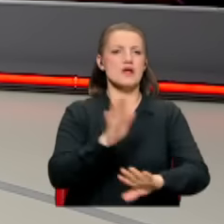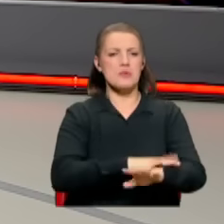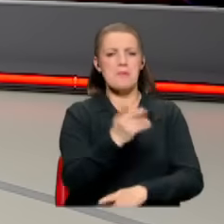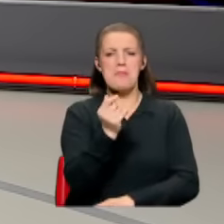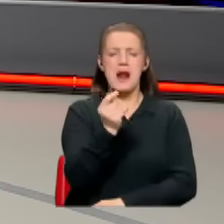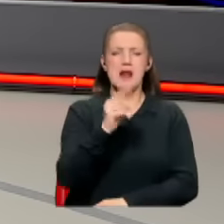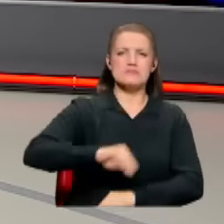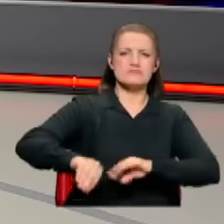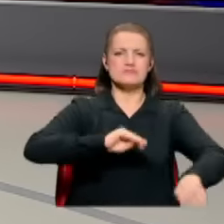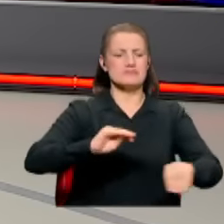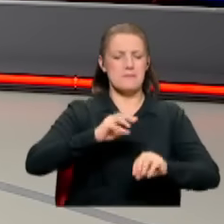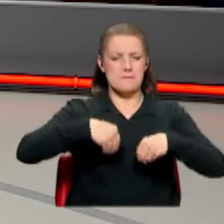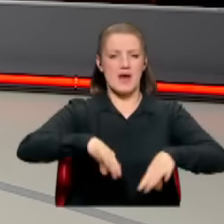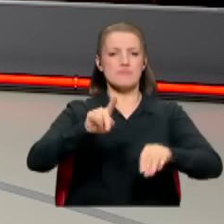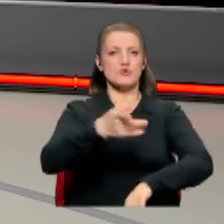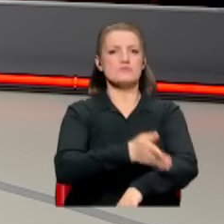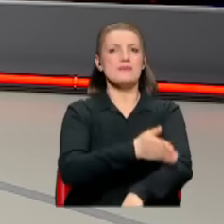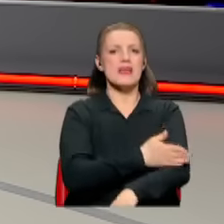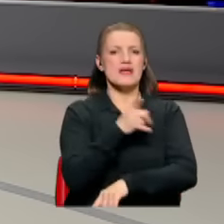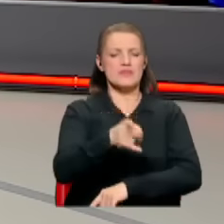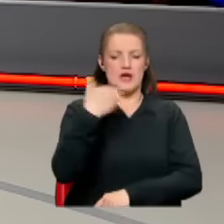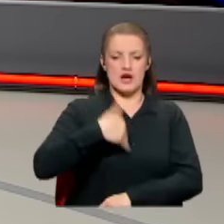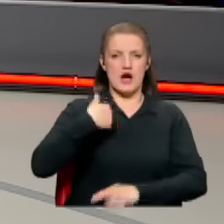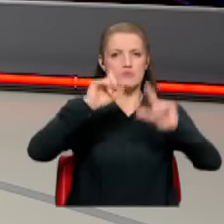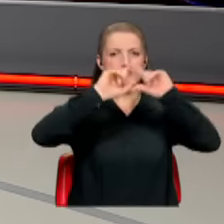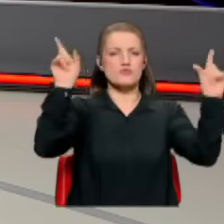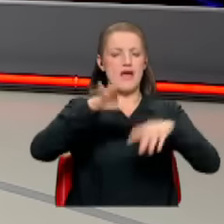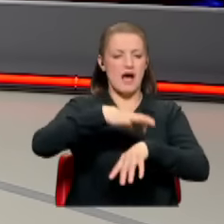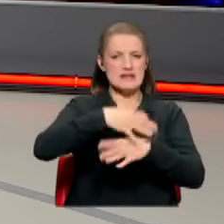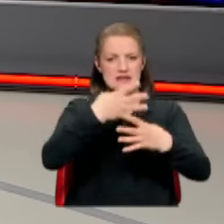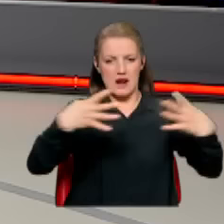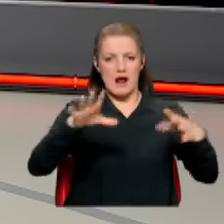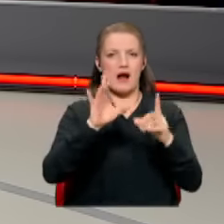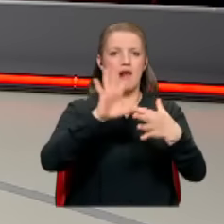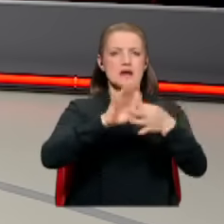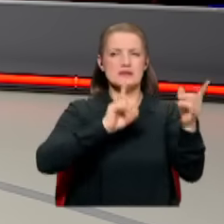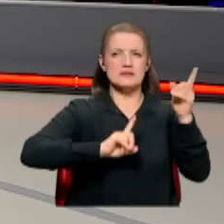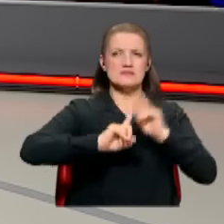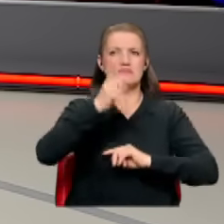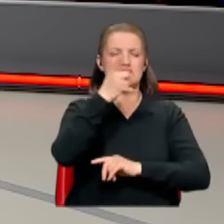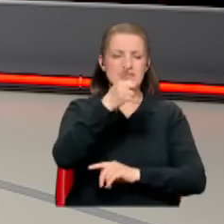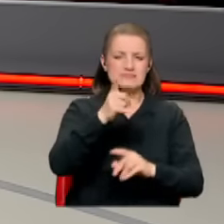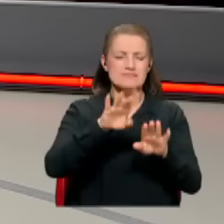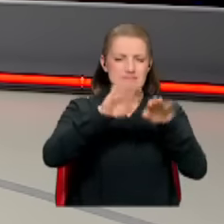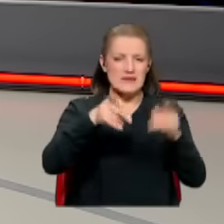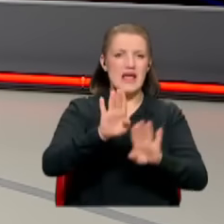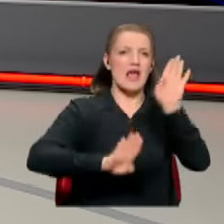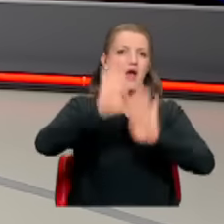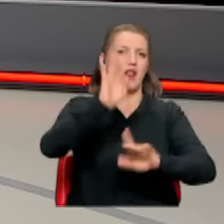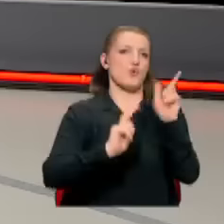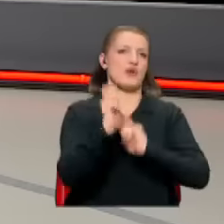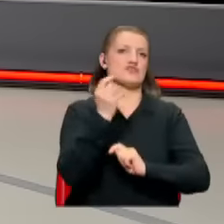kapıları sağlamayı. Siz ancak bu memlekette kamu kurumlarıyla ilgili, hastanelerle ilgili. Yalnız siz kantinleriyle uğraşırsınız. Onların